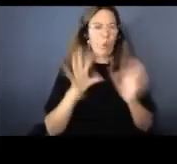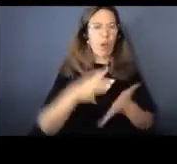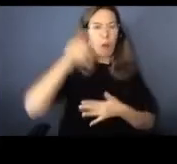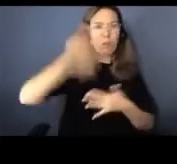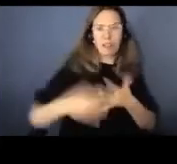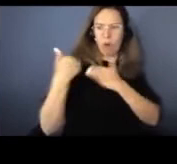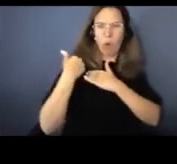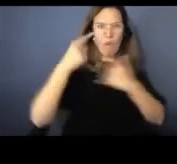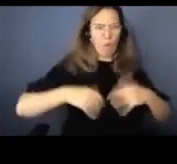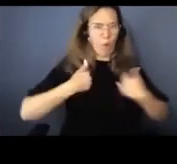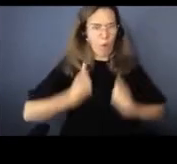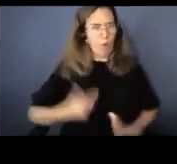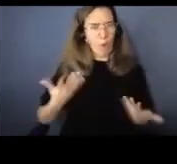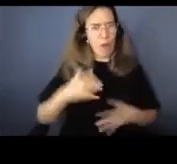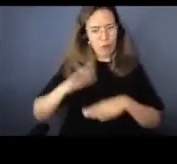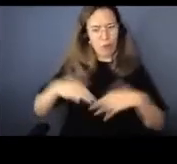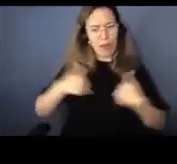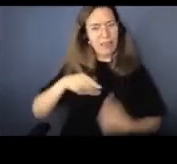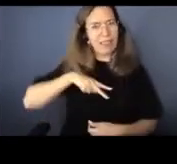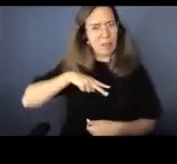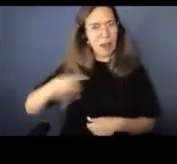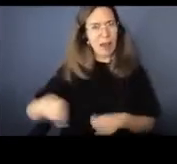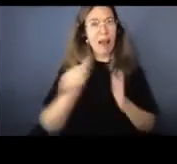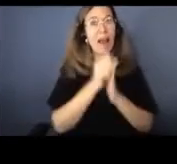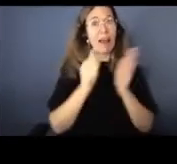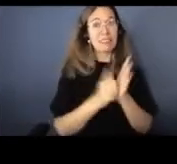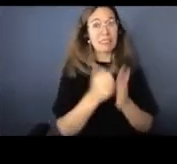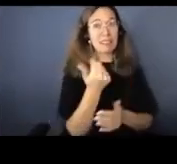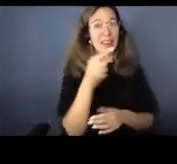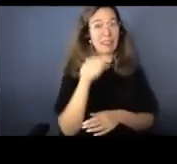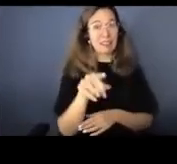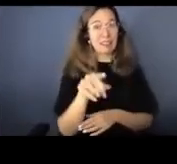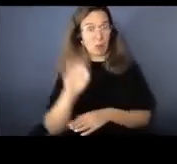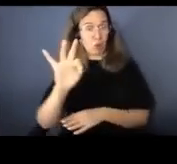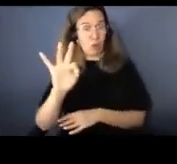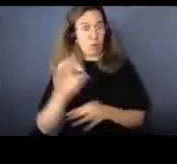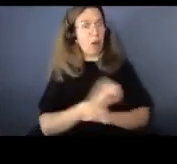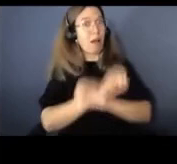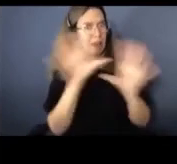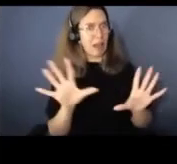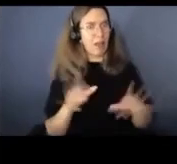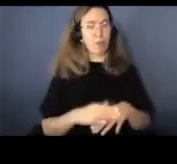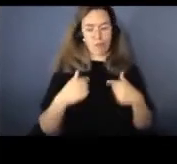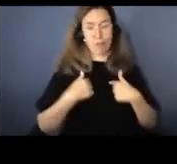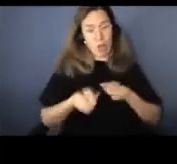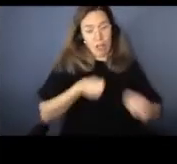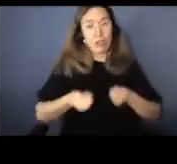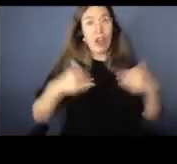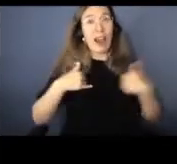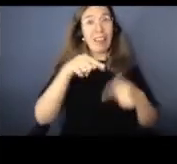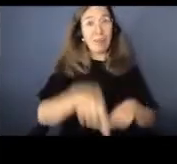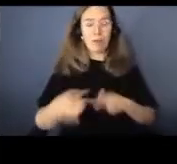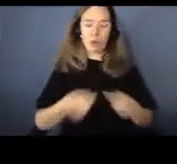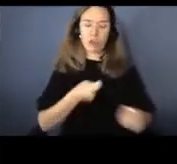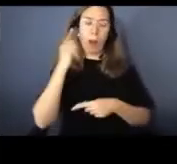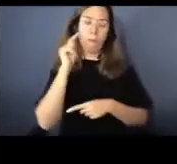obligations-là, l'article 1309 est assez explicite. Bon, on nous dit que l'administrateur doit agir dans le meilleur